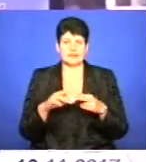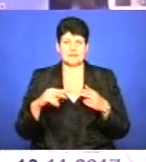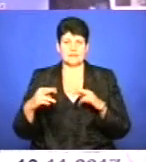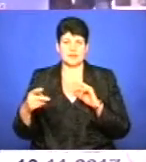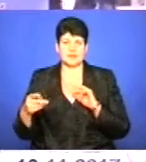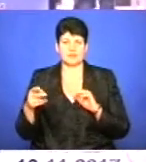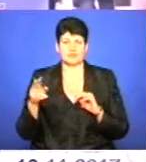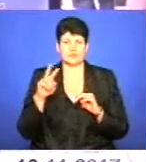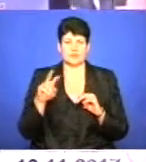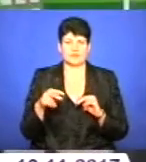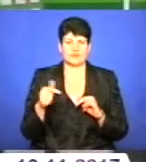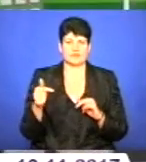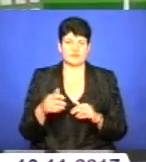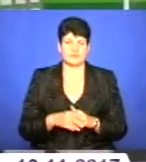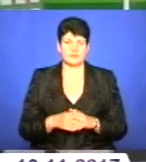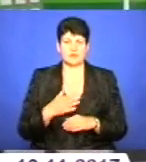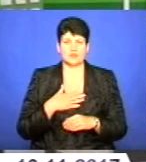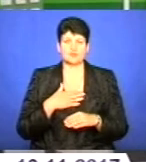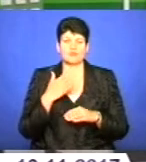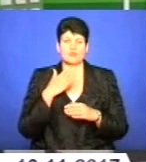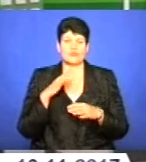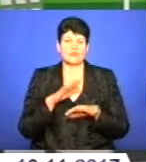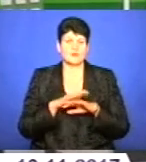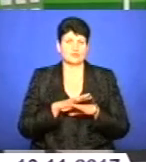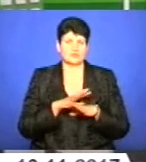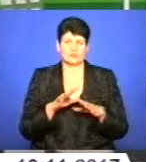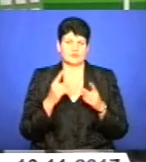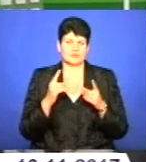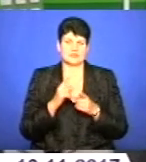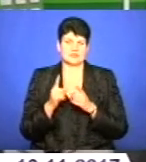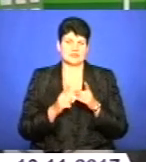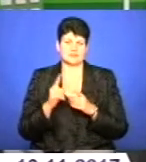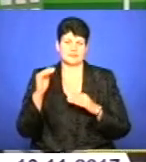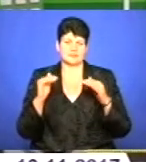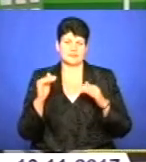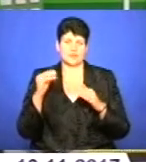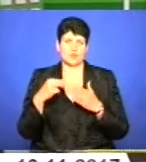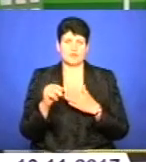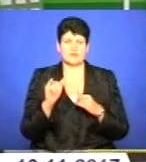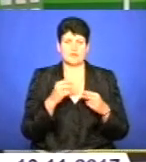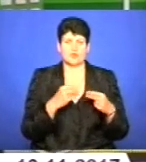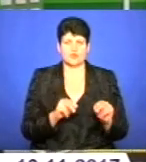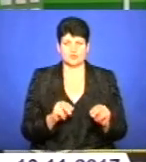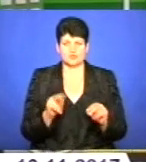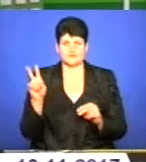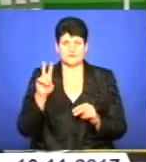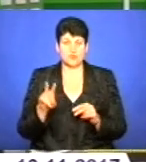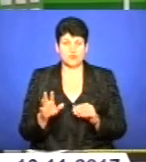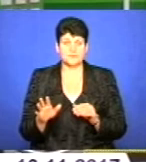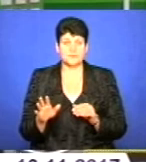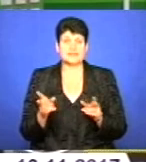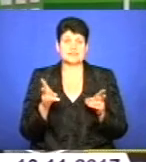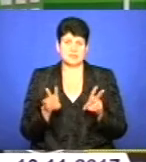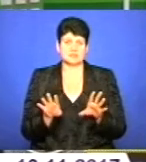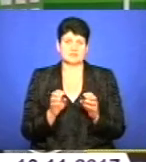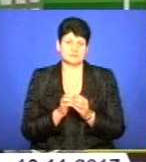обмінюють валюту на гривні. В нашому банку за останній час не було значних змін у співвідношенні купівлі і продажу валюти. Залишається